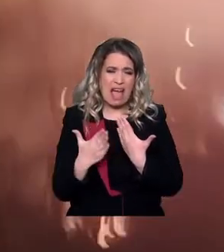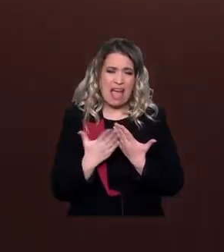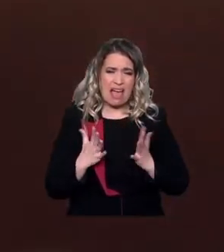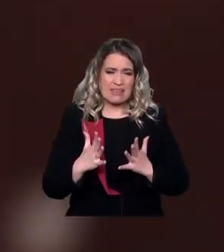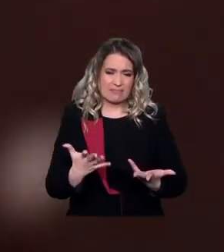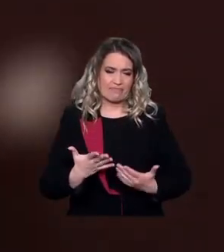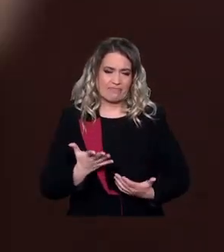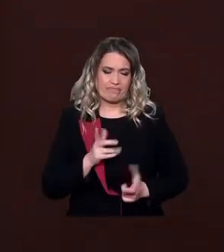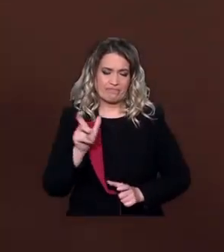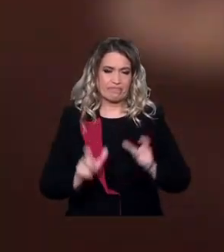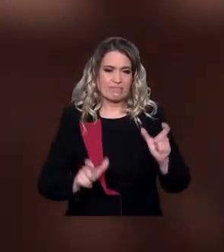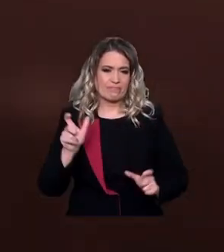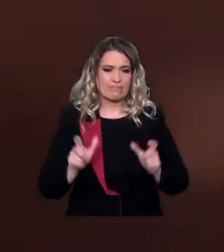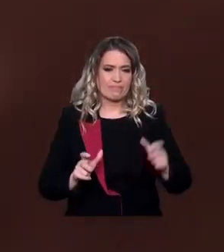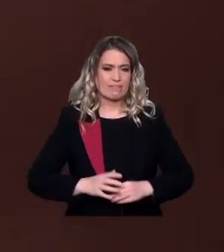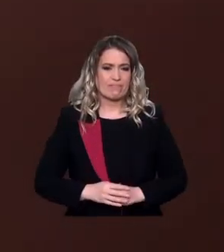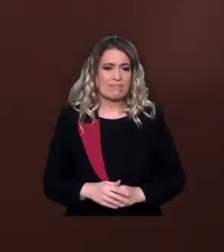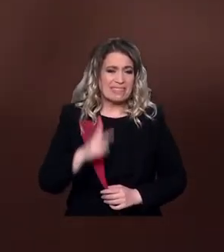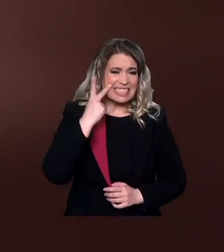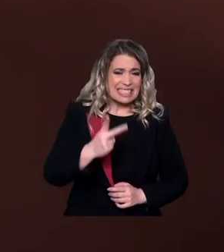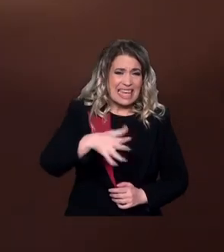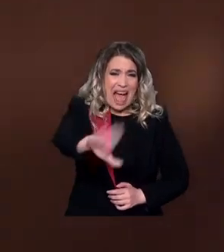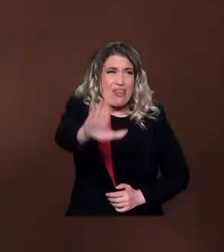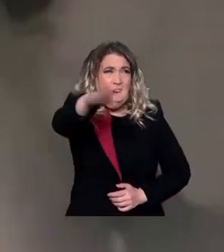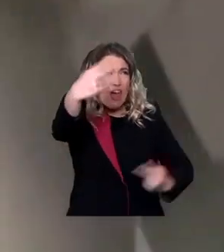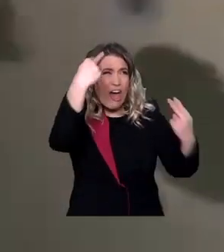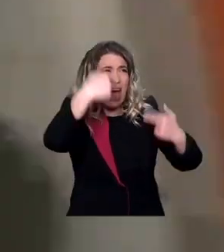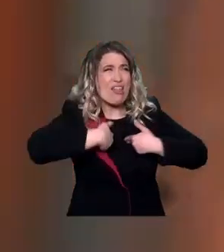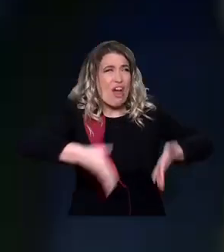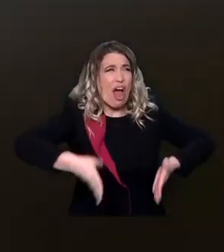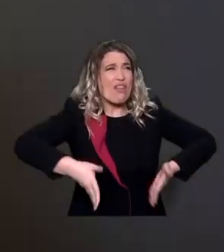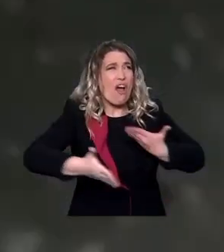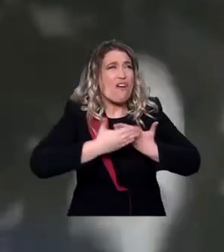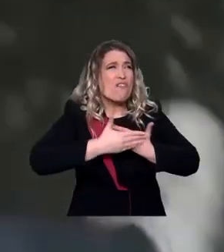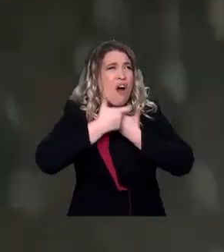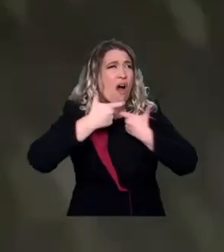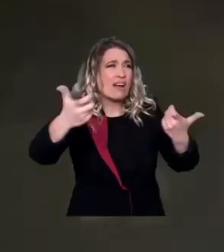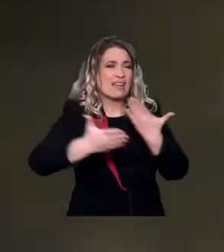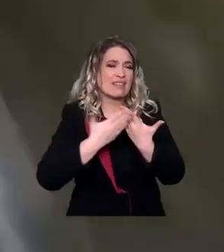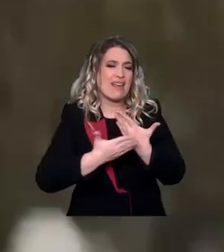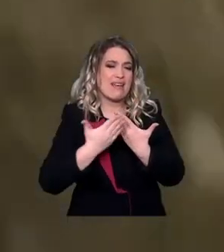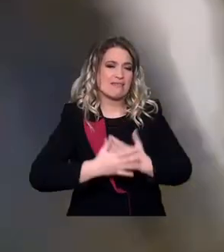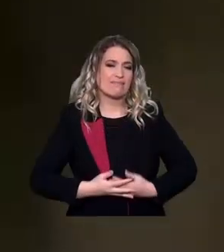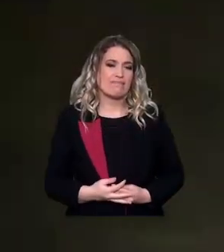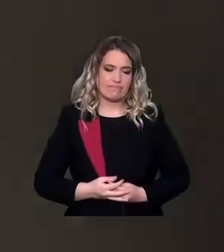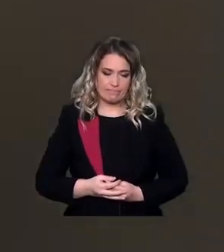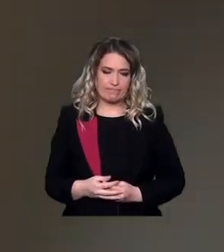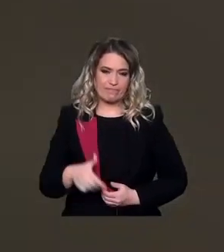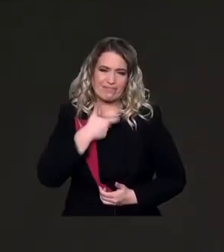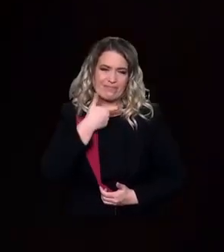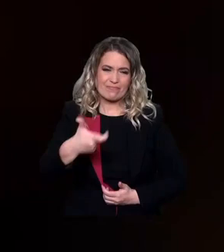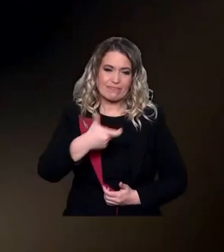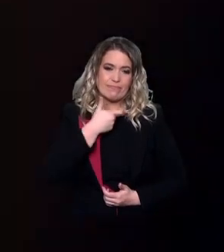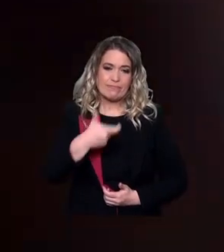κάτω είμαστε από κάτω βοήθεια μηλε ψύχραιμη είστε